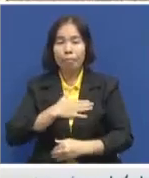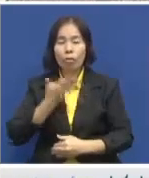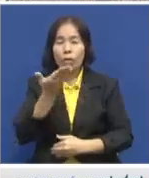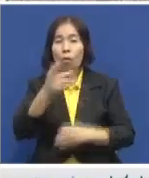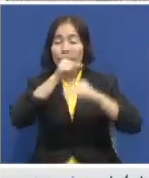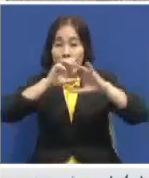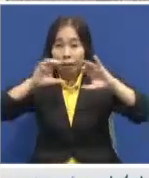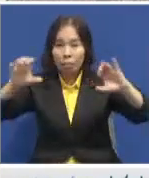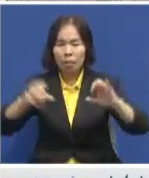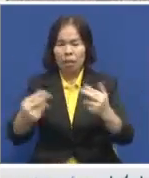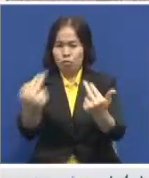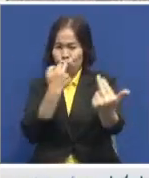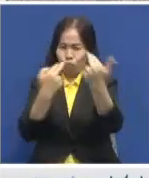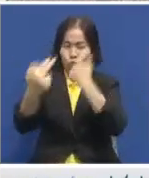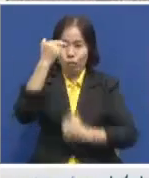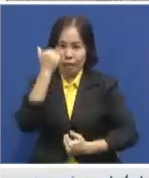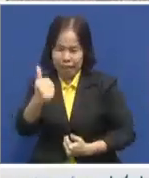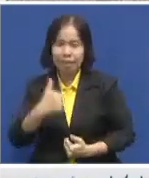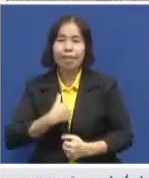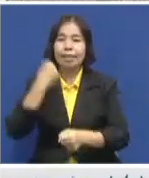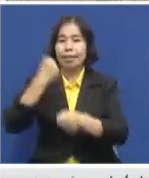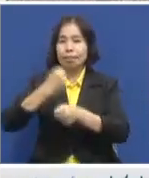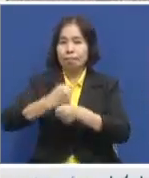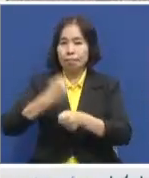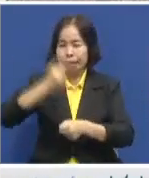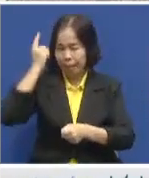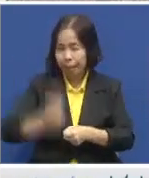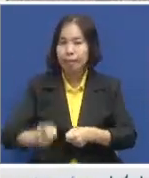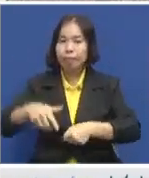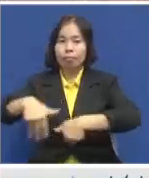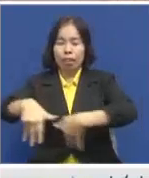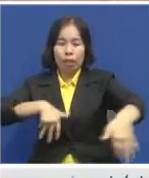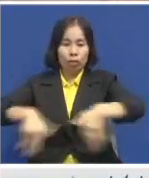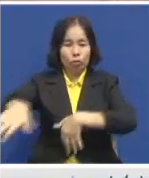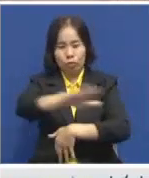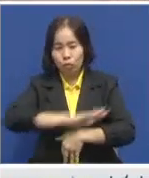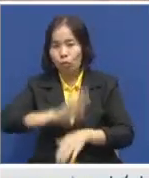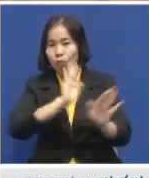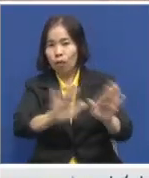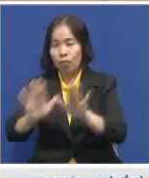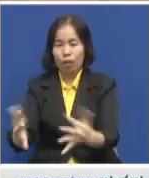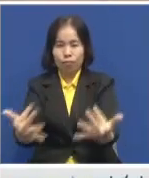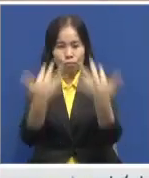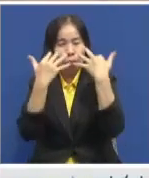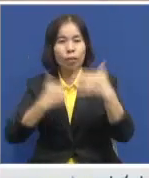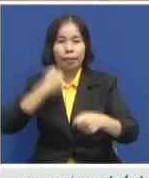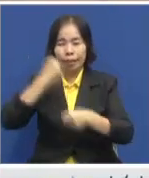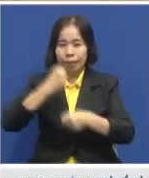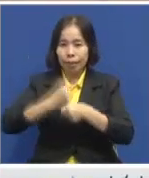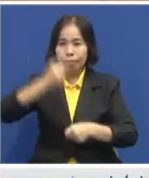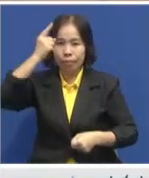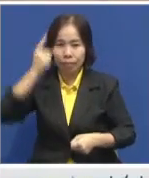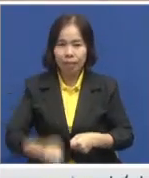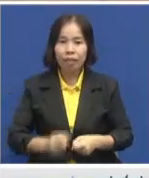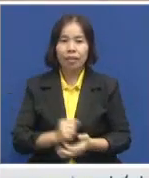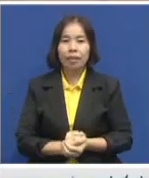ความเชื่อมั่นแก่รัฐสภาและประชาชนทุกภาคส่วนทุกหมู่เรา